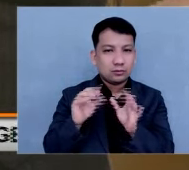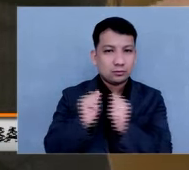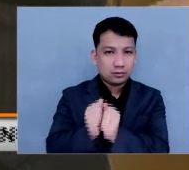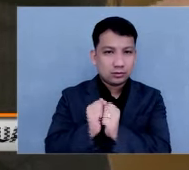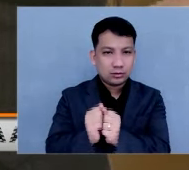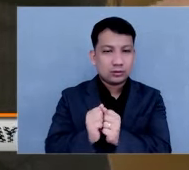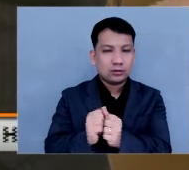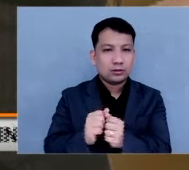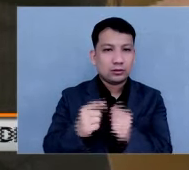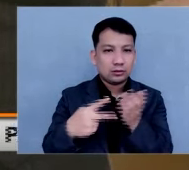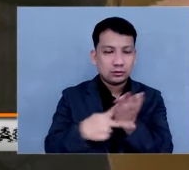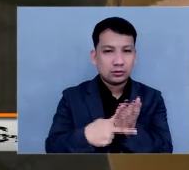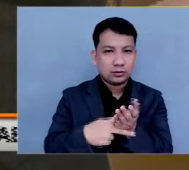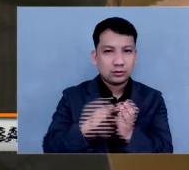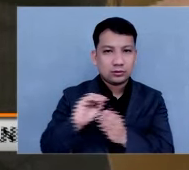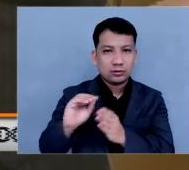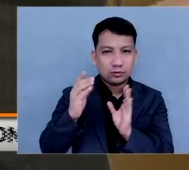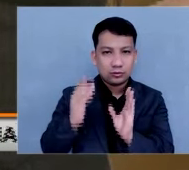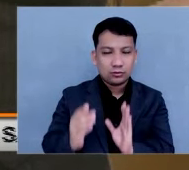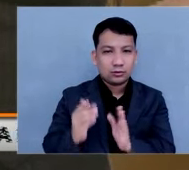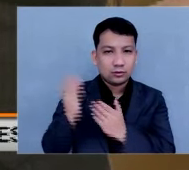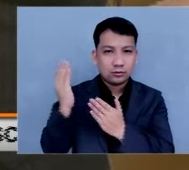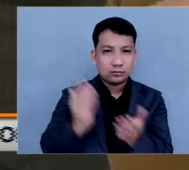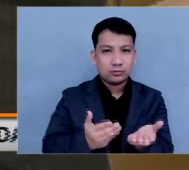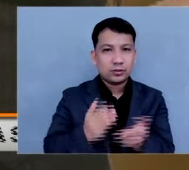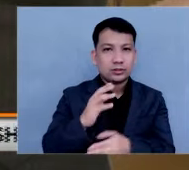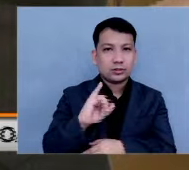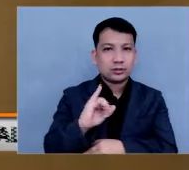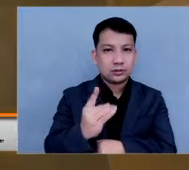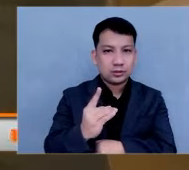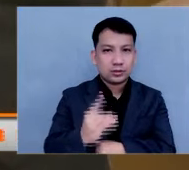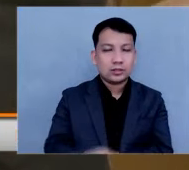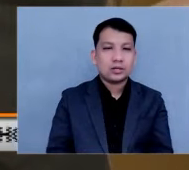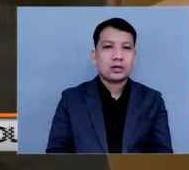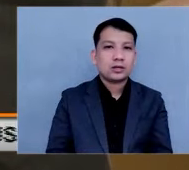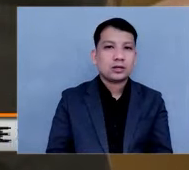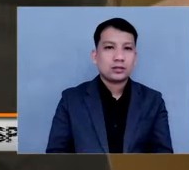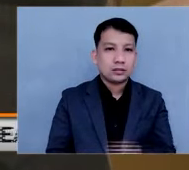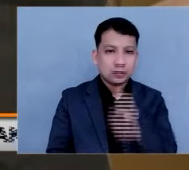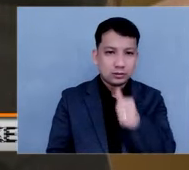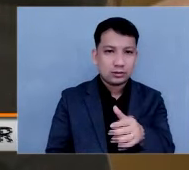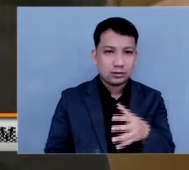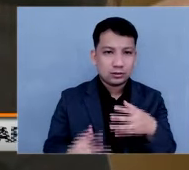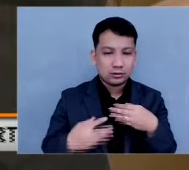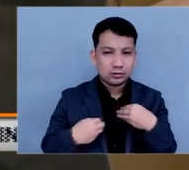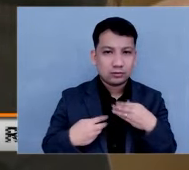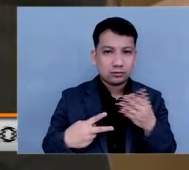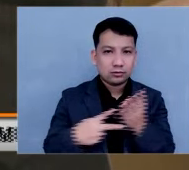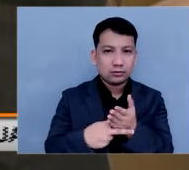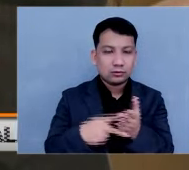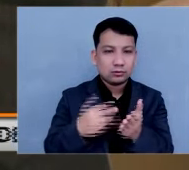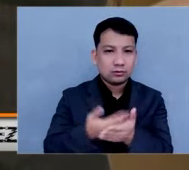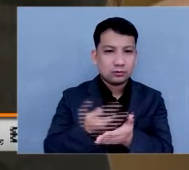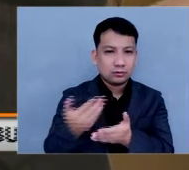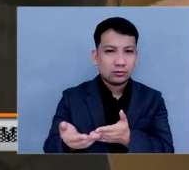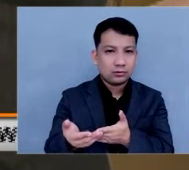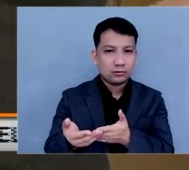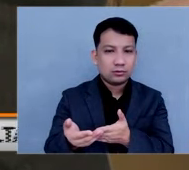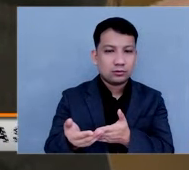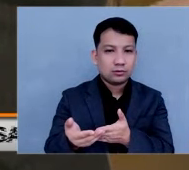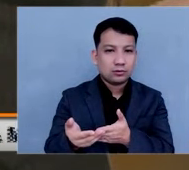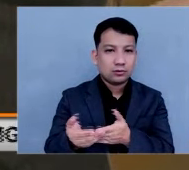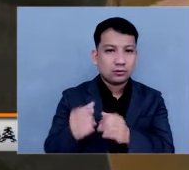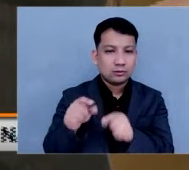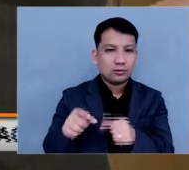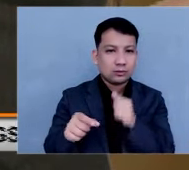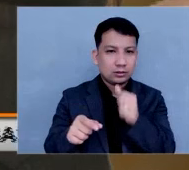owner. Kaya kailangan na magdala ng valid ID. Hindi tatanggapin ang mga ticket na binili lang sa mga reseller. Kaya